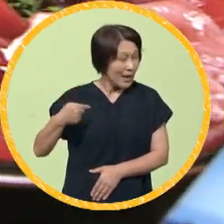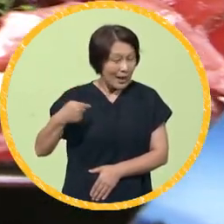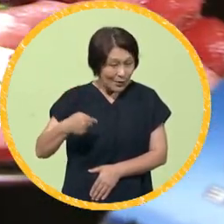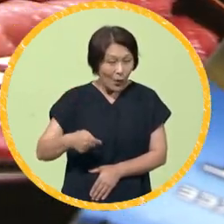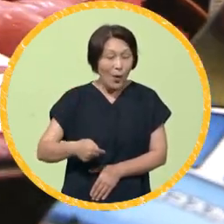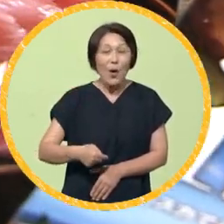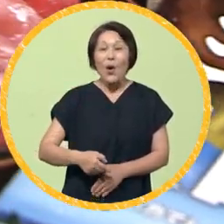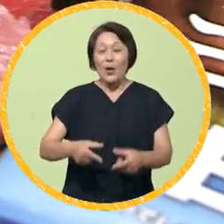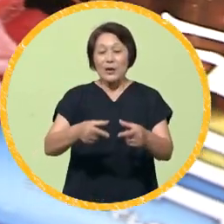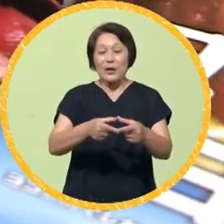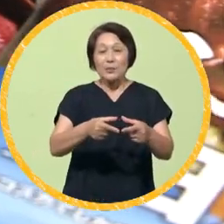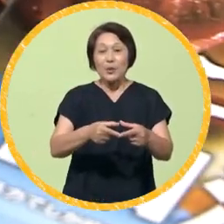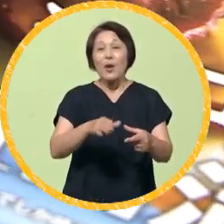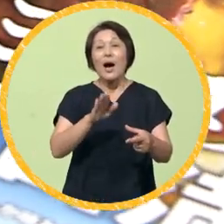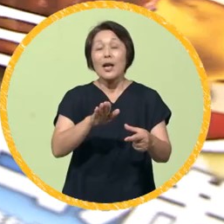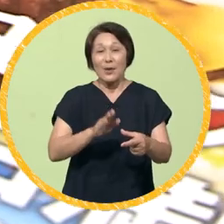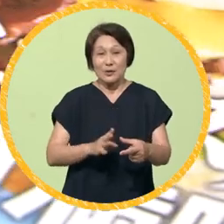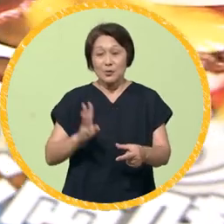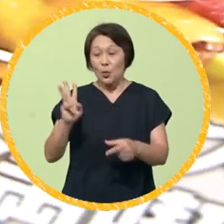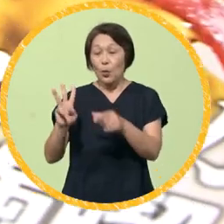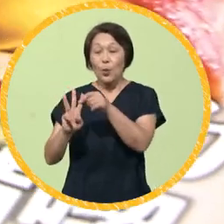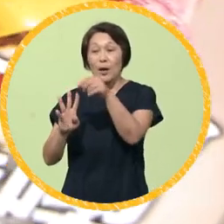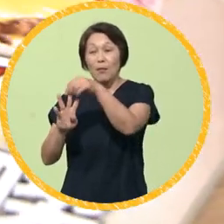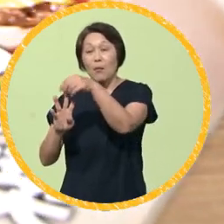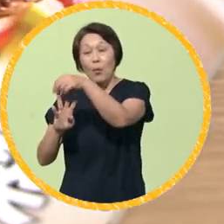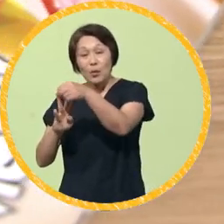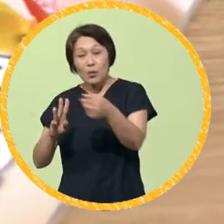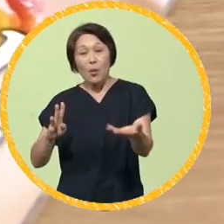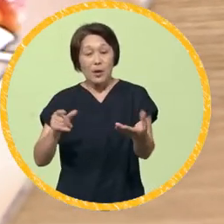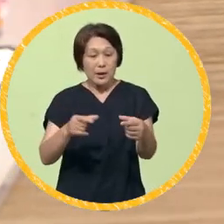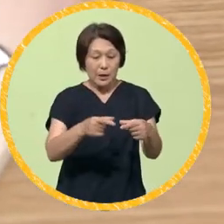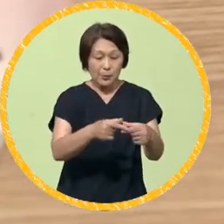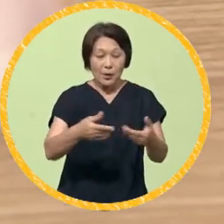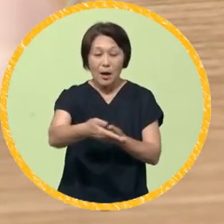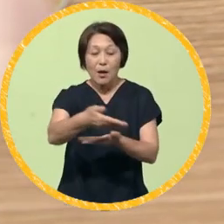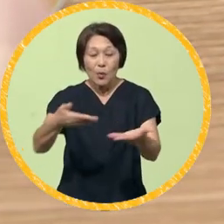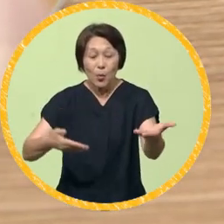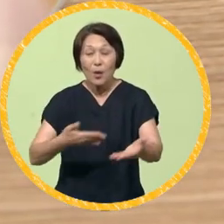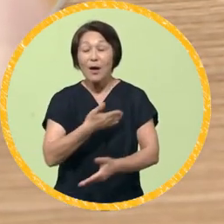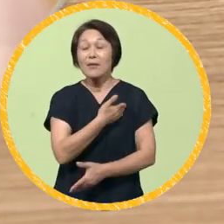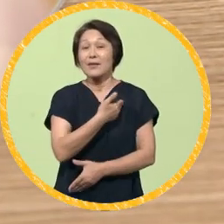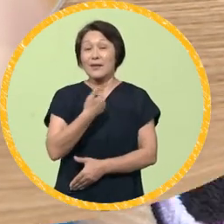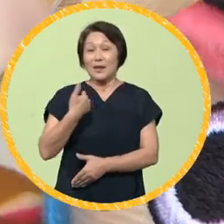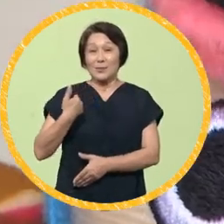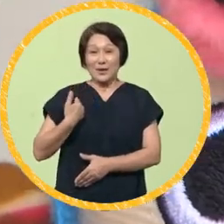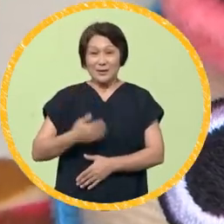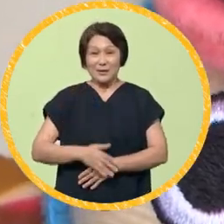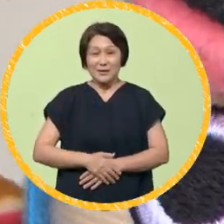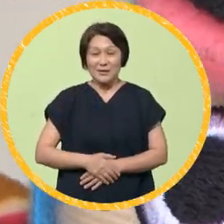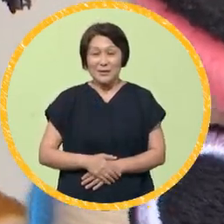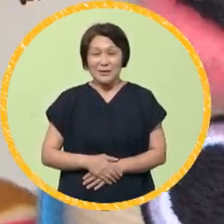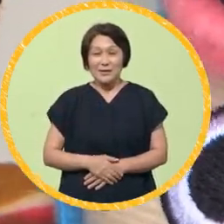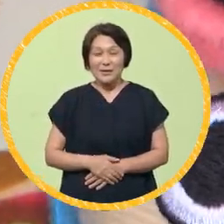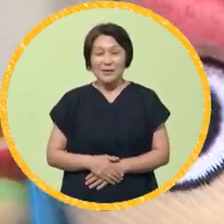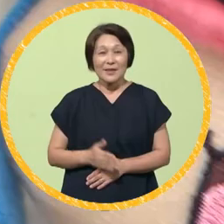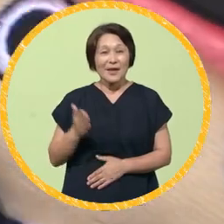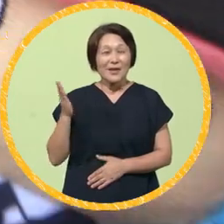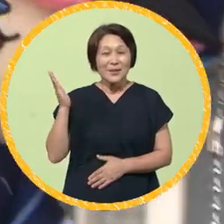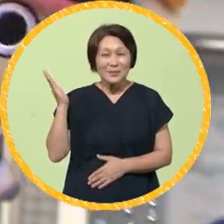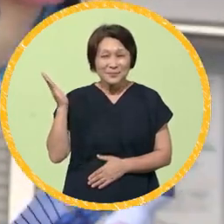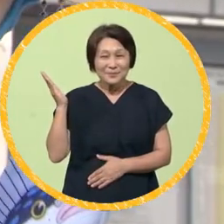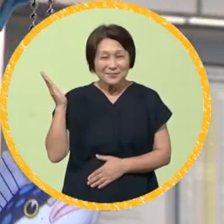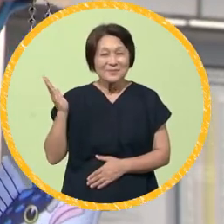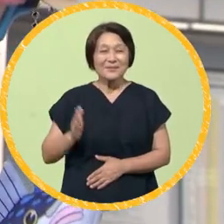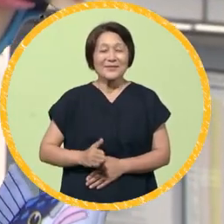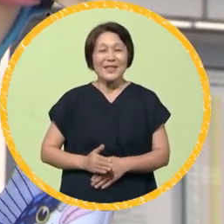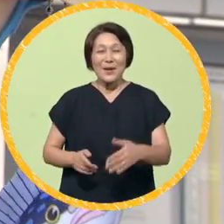切符ということで、それぞれの切符と交換できる指人形になっておりますので、オリジナルのデザインでございますので、 すごい似合ってますよ、 はい、ありがとうございます。 めちゃく